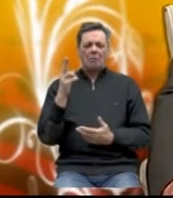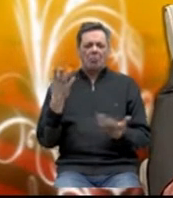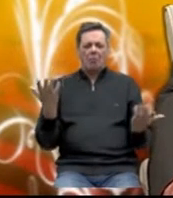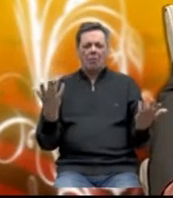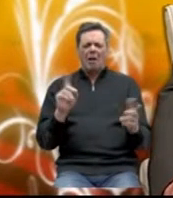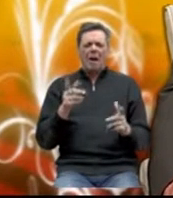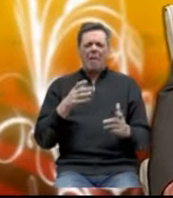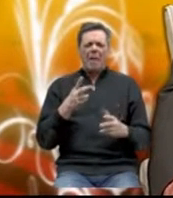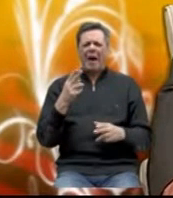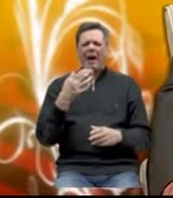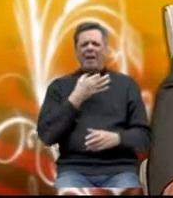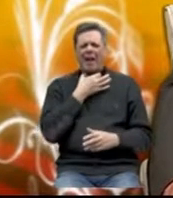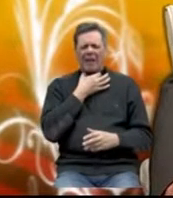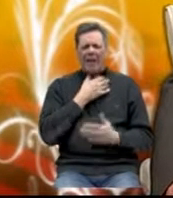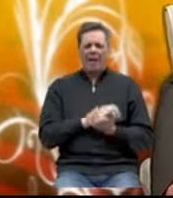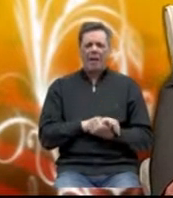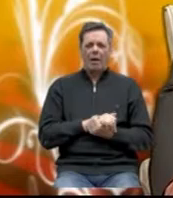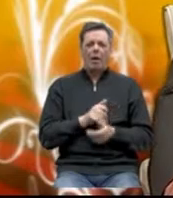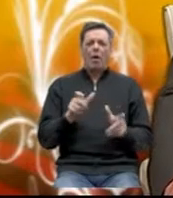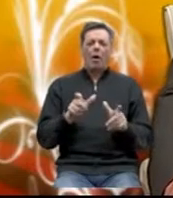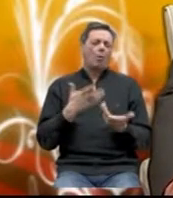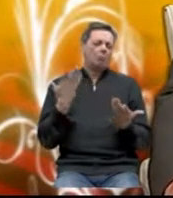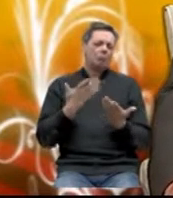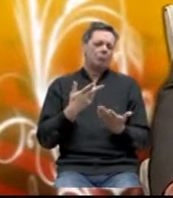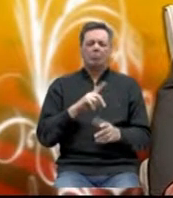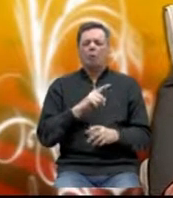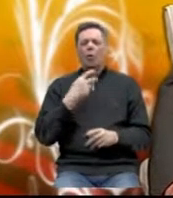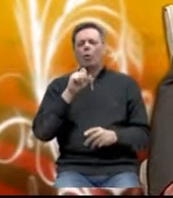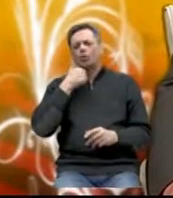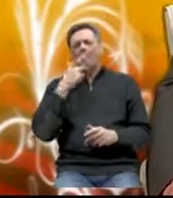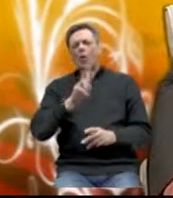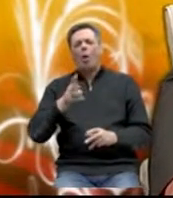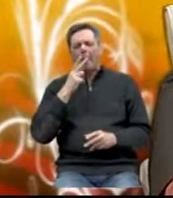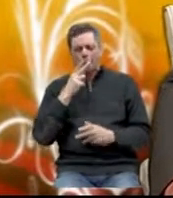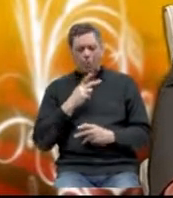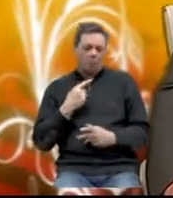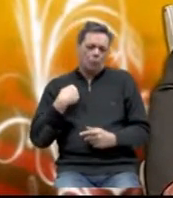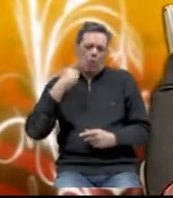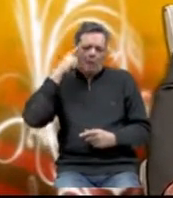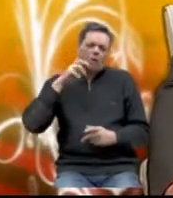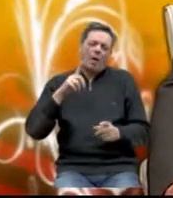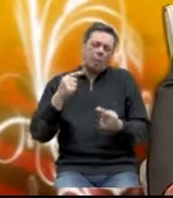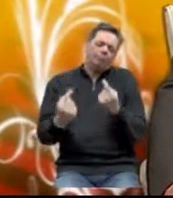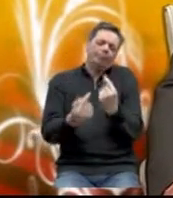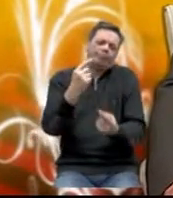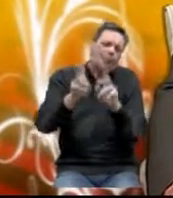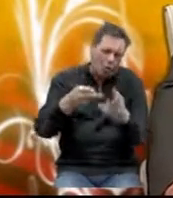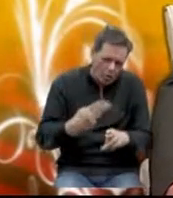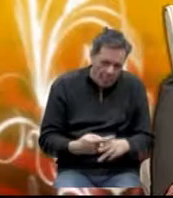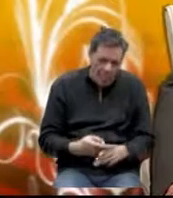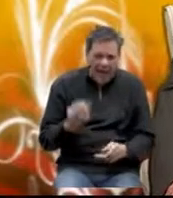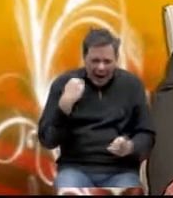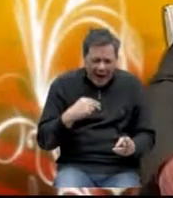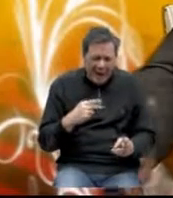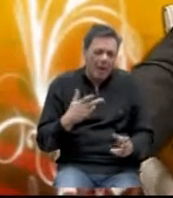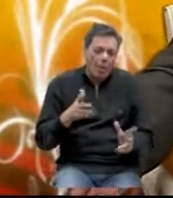nema karcinoma grkljana u nepušača. Ne znači da neki ne dobe, ali svi koji su boli, svi su manje